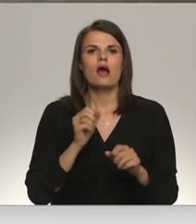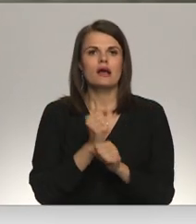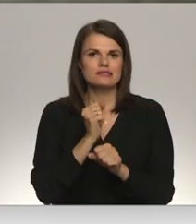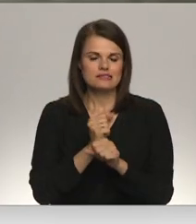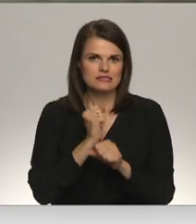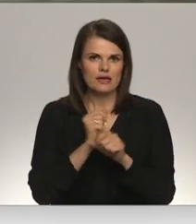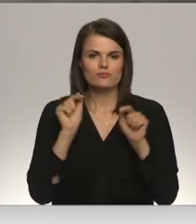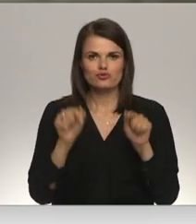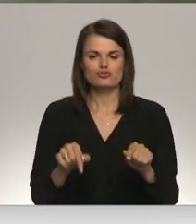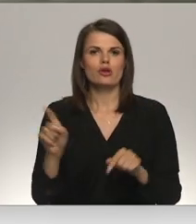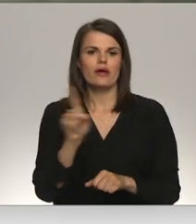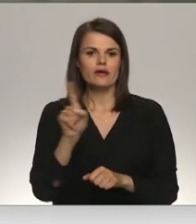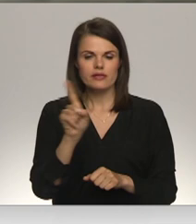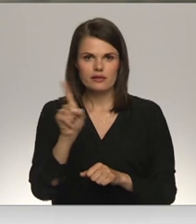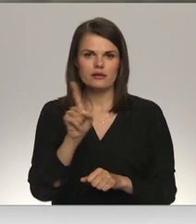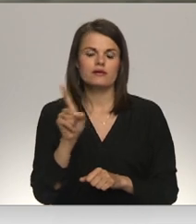darbs šeit ir